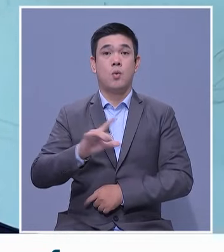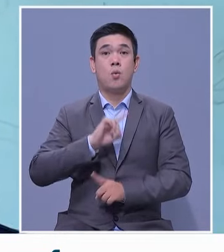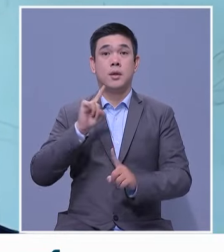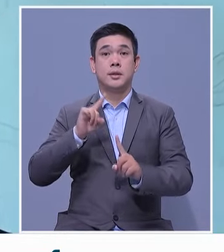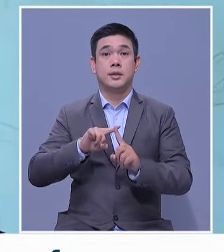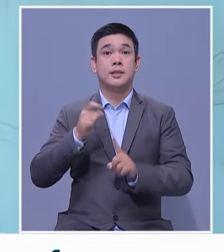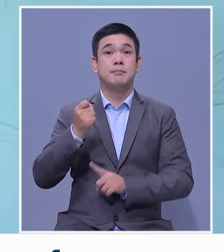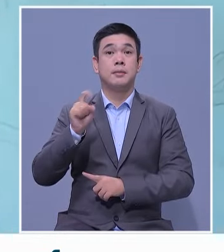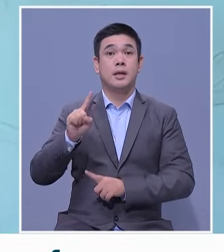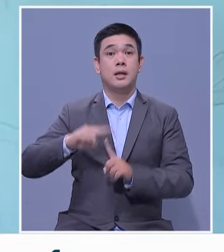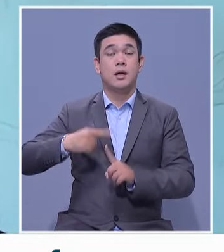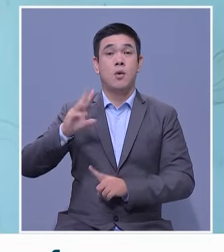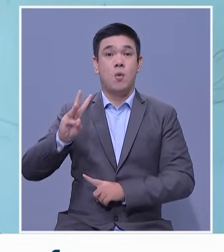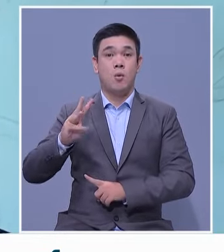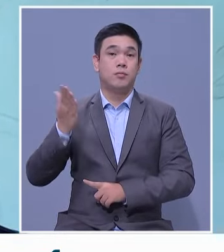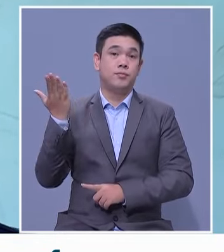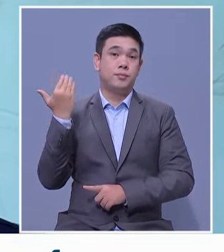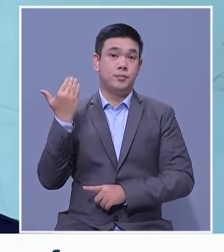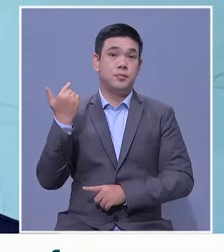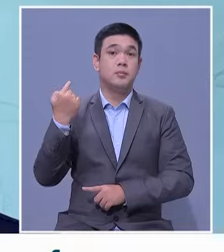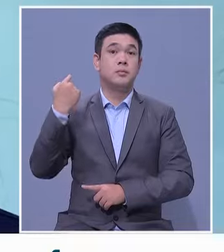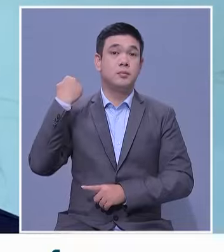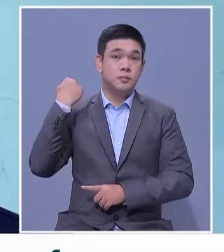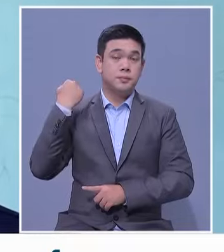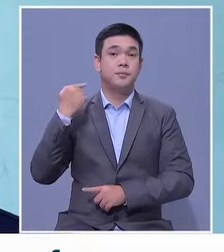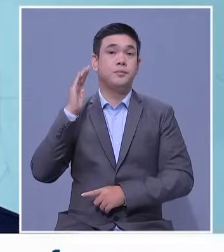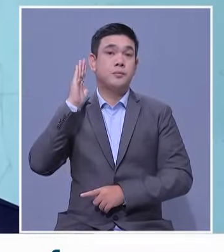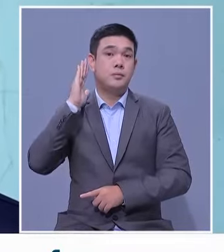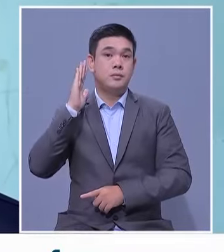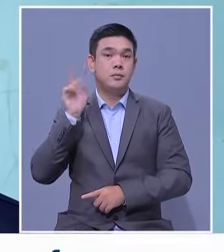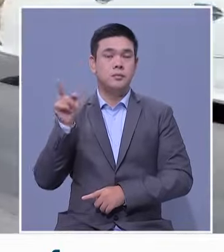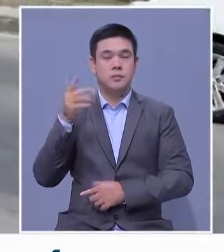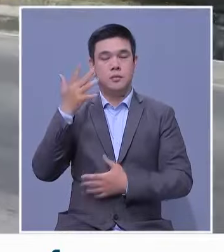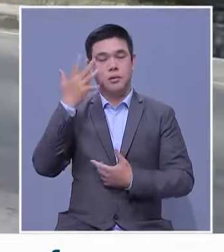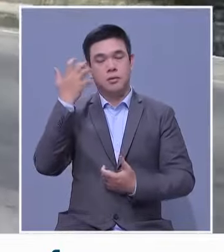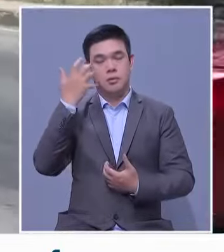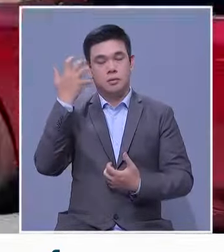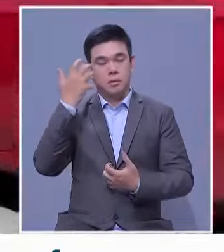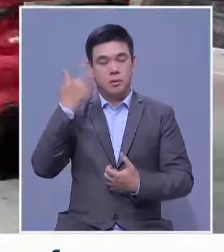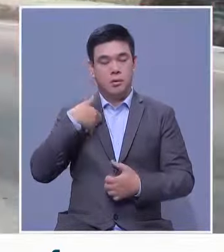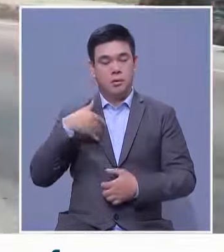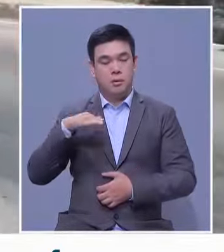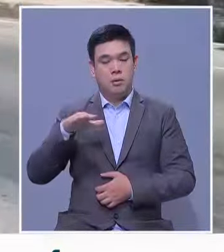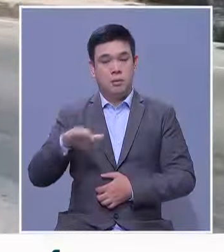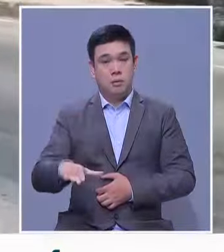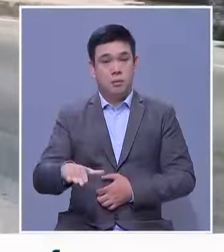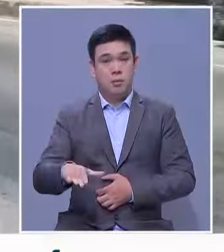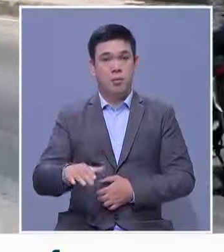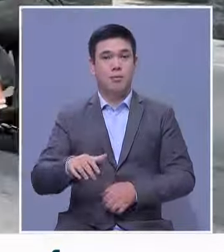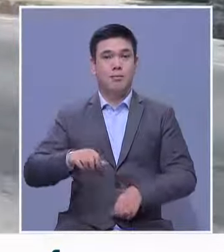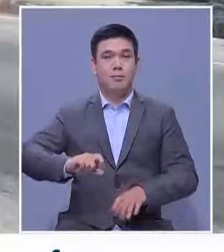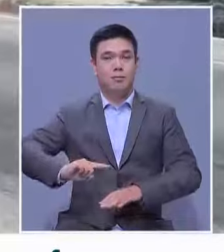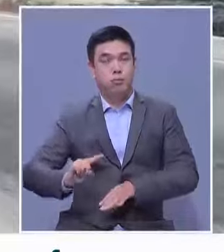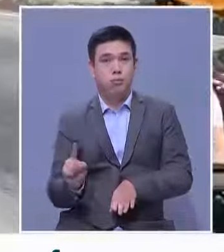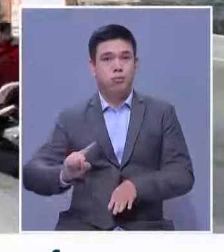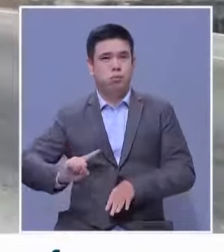ที่11มิถุนายนที่ผ่านมาชายที่ก่อเหตุมีอาการเมานะครับขับรถมาจอดกลางถนนแล้วก็เบิ้ลรถเสียงดังโว